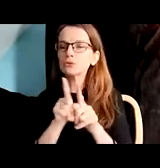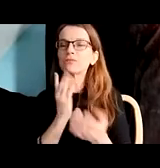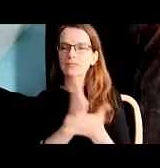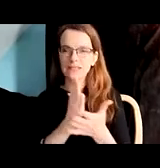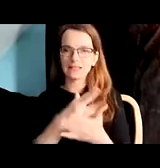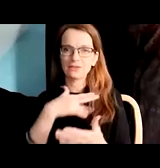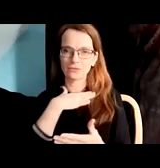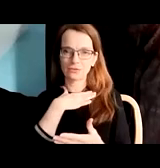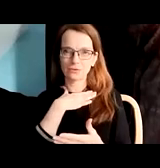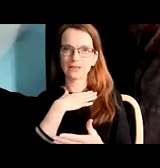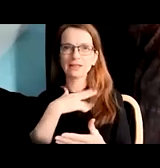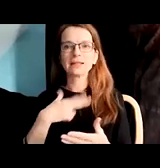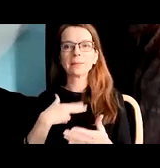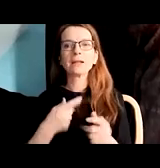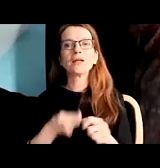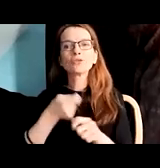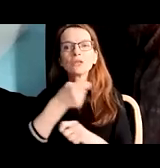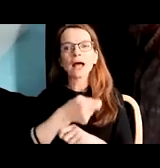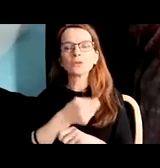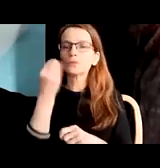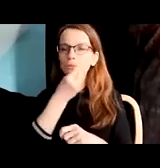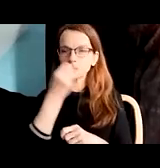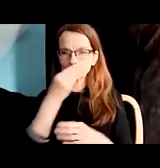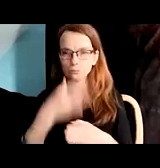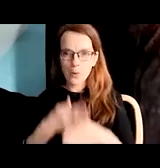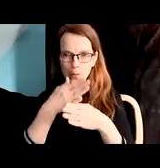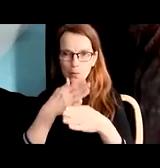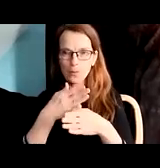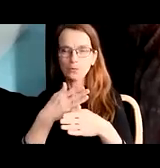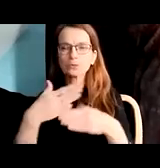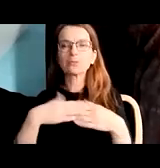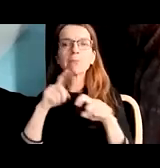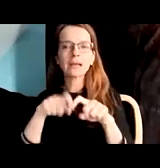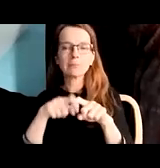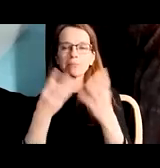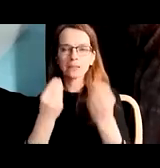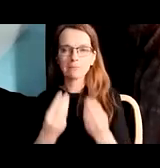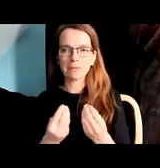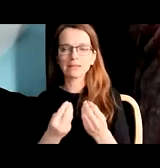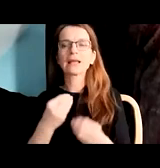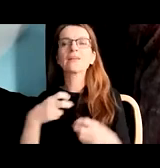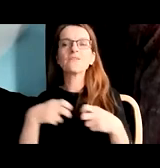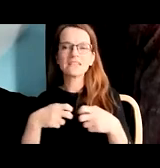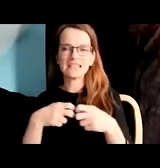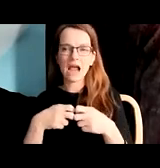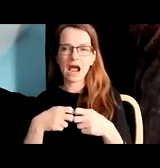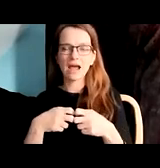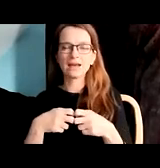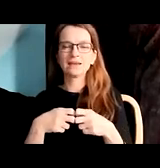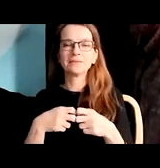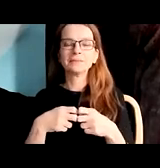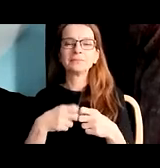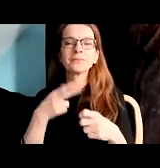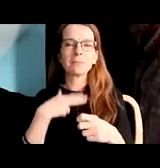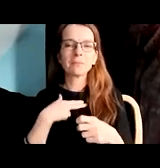šoli dodatno učno pomoč pri predmetih matematike in fizike.